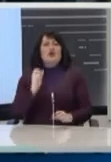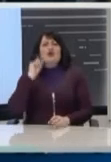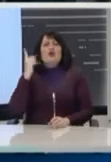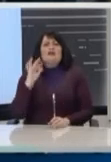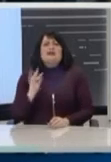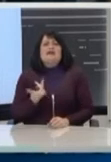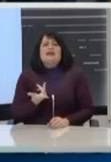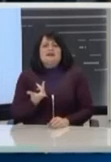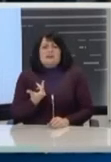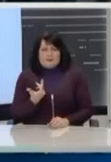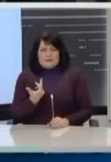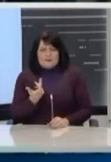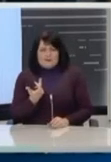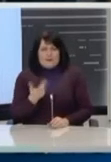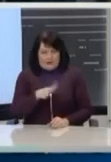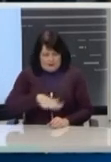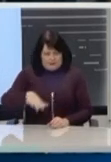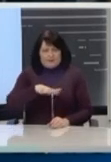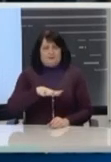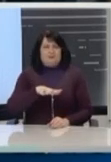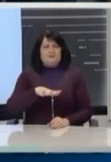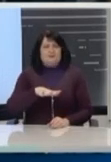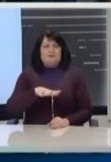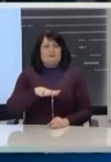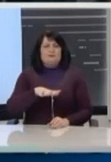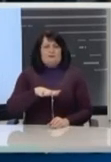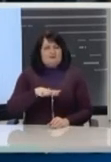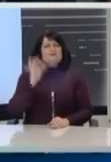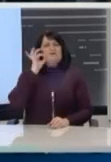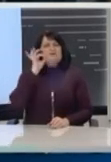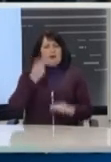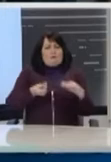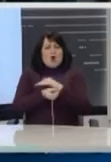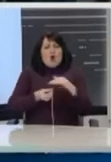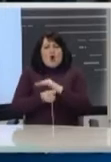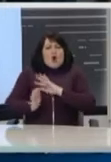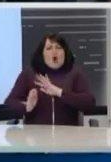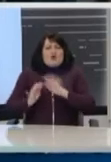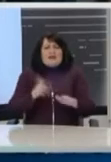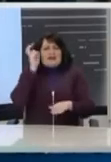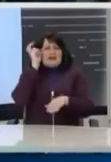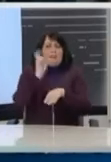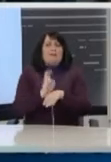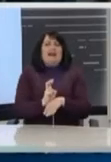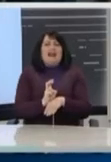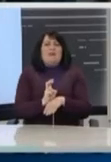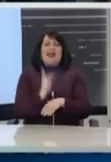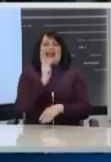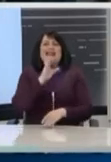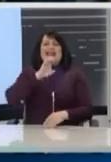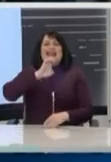Εορτάστηκε μέσα στην καρδιά της προσφυγωμάνας Θεσσαλονίκης η μνήμη του Κεμάλ